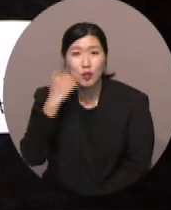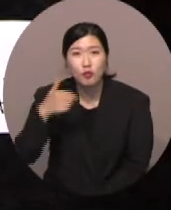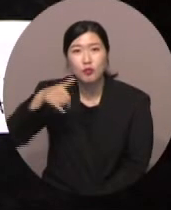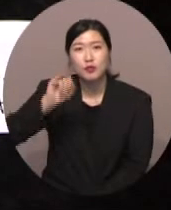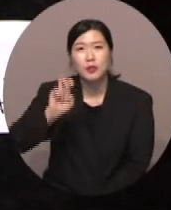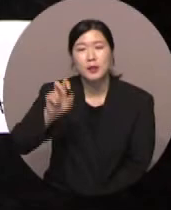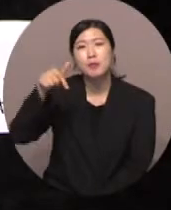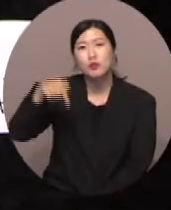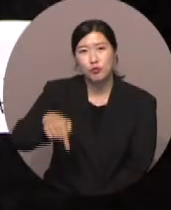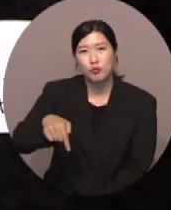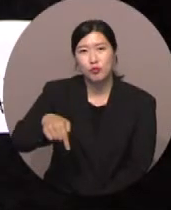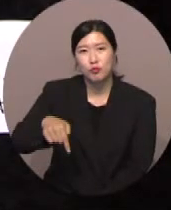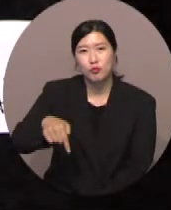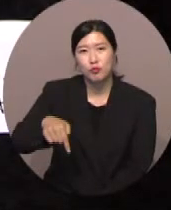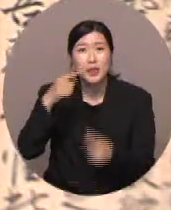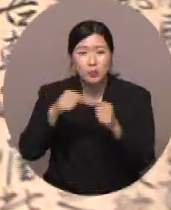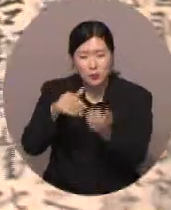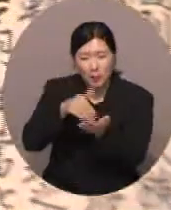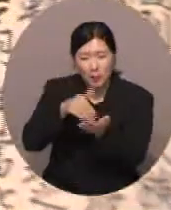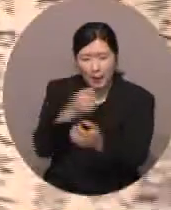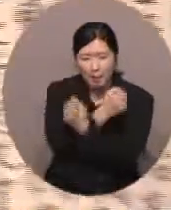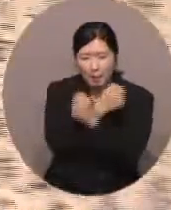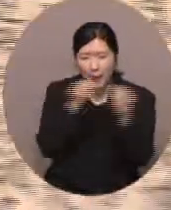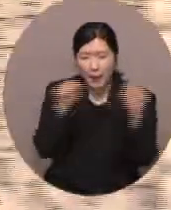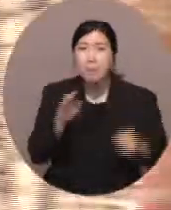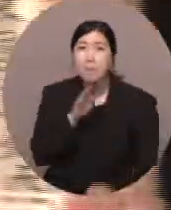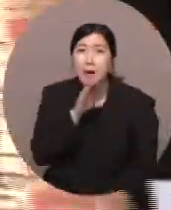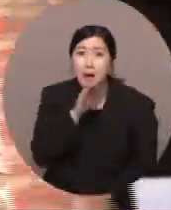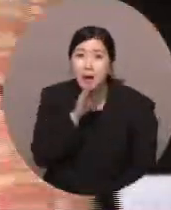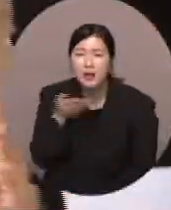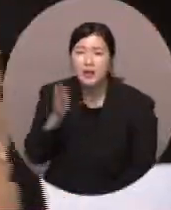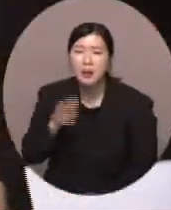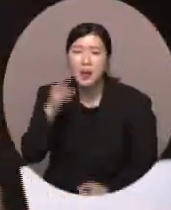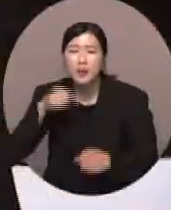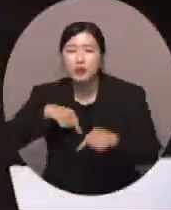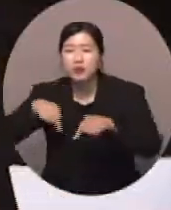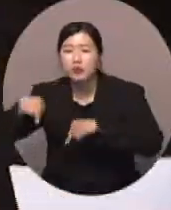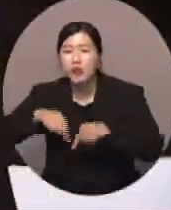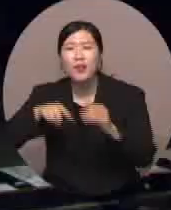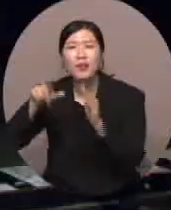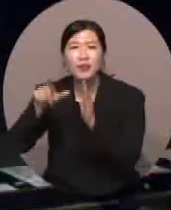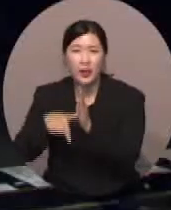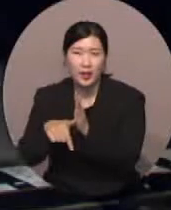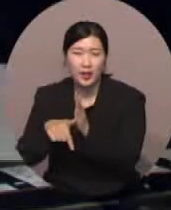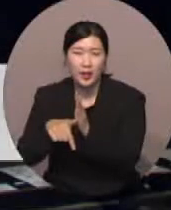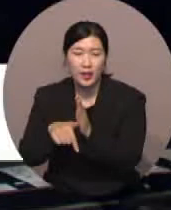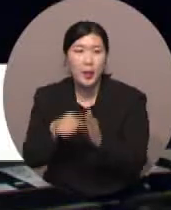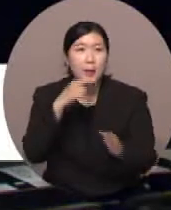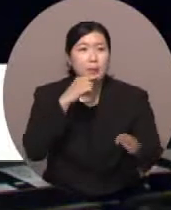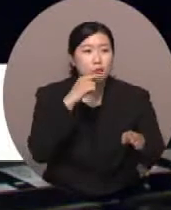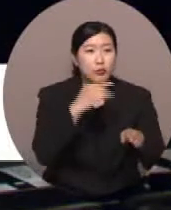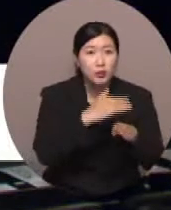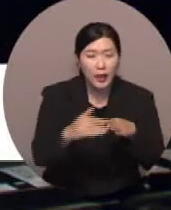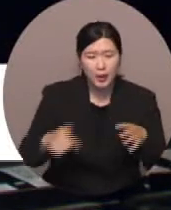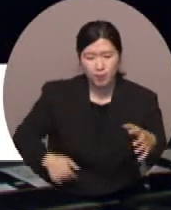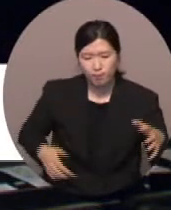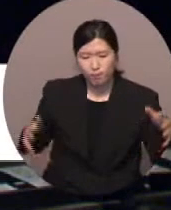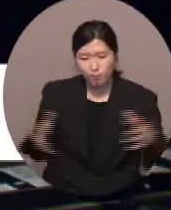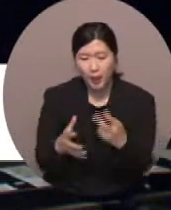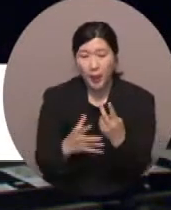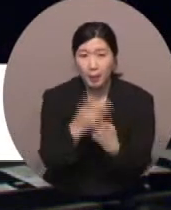일제로부터 해방은 됐지만 임시정부는 인정받지 못하던 미군정 시기. 통일국가 건설이 독립의